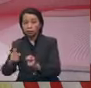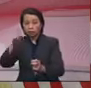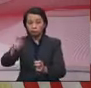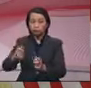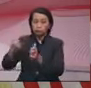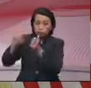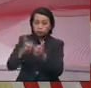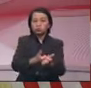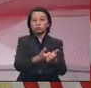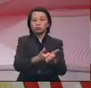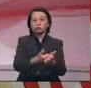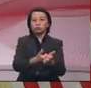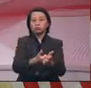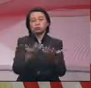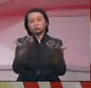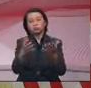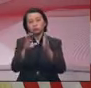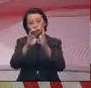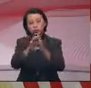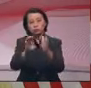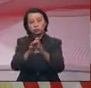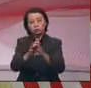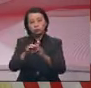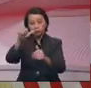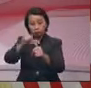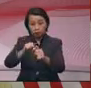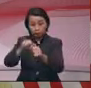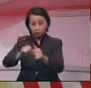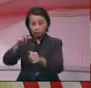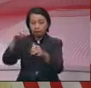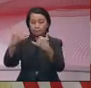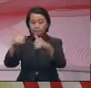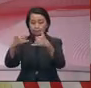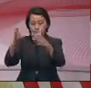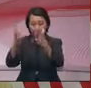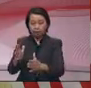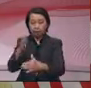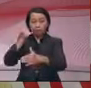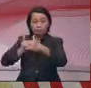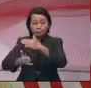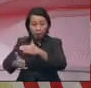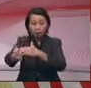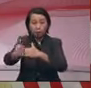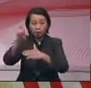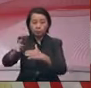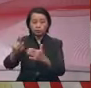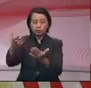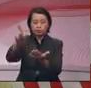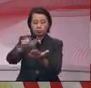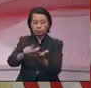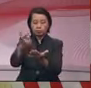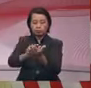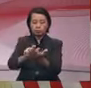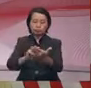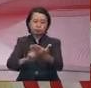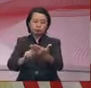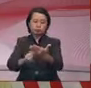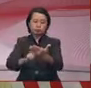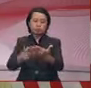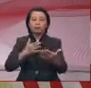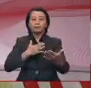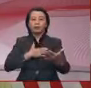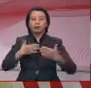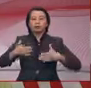perlu dipatuhi. Antaranya, setiap peserta atau pemain yang masuk perlu memuat turun aplikasi